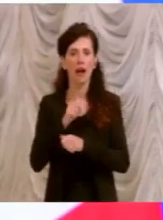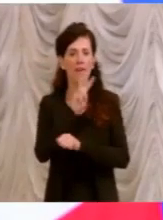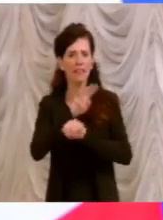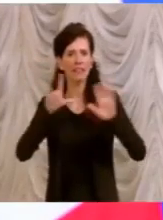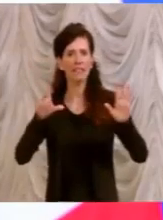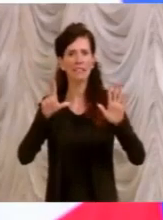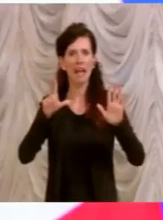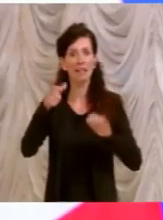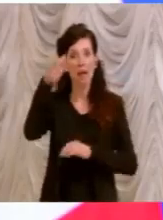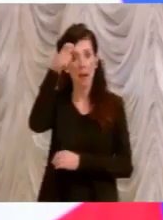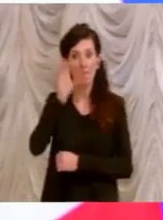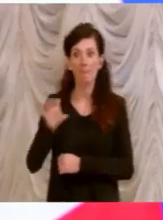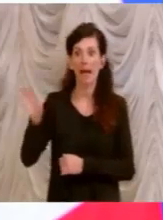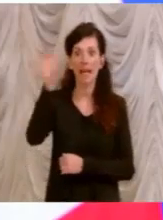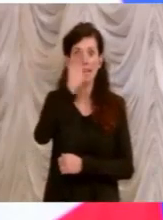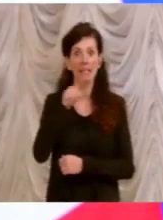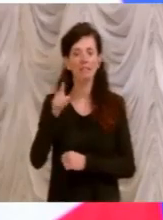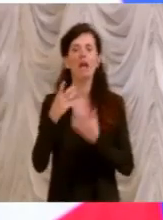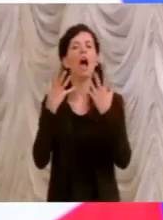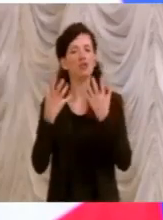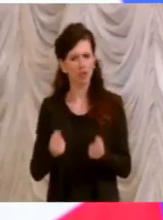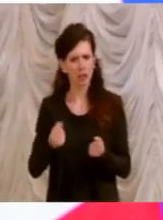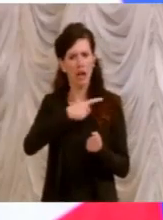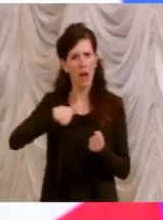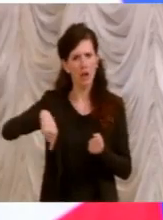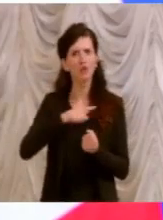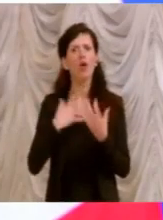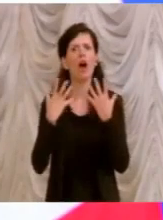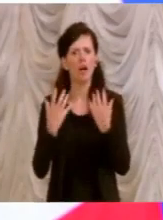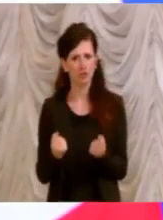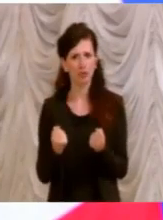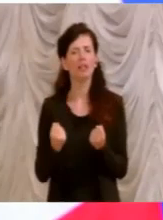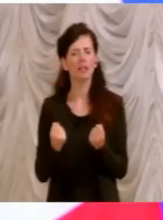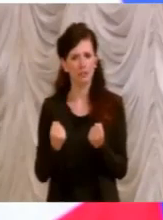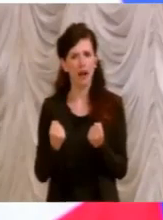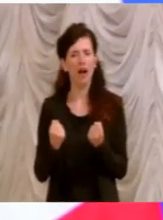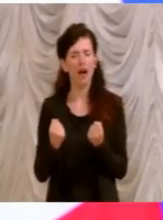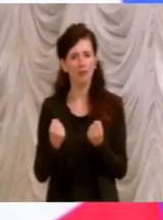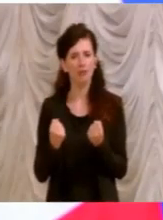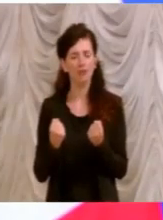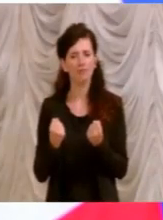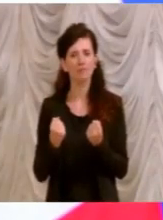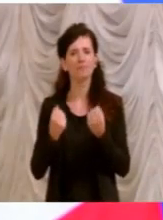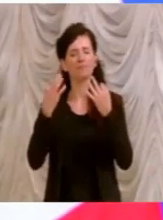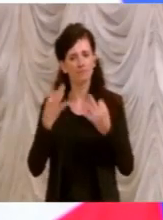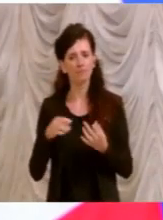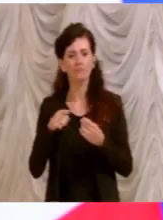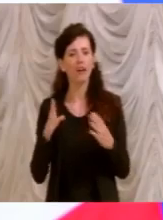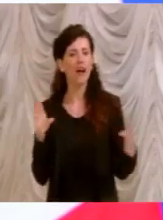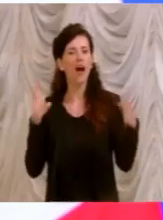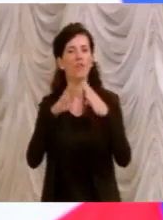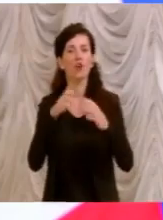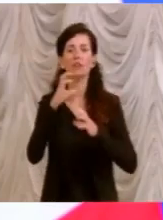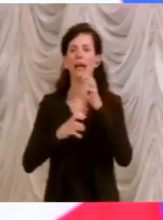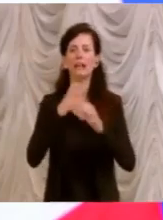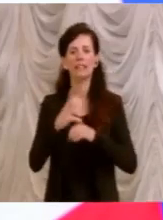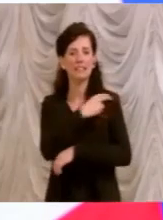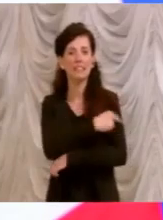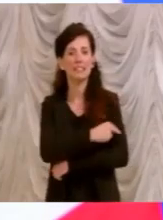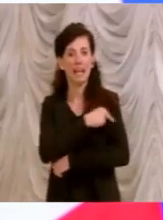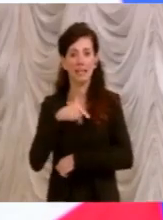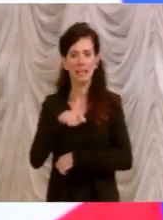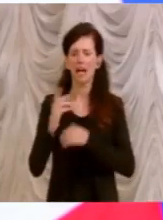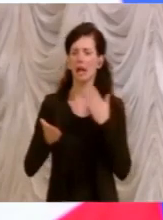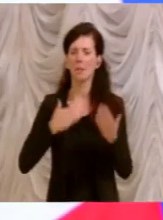27 paesi hanno accettato, abbiamo accettato, di introdurre per reagire a questa crisi sanitaria, a questa